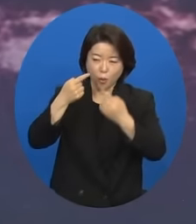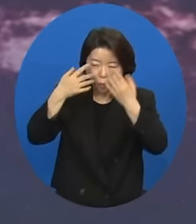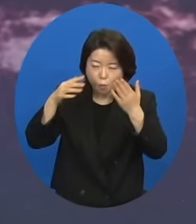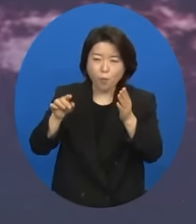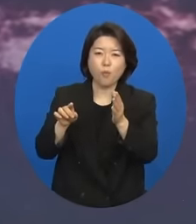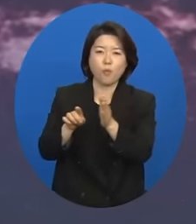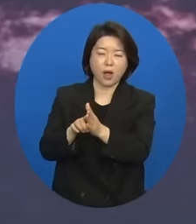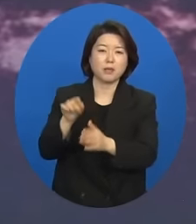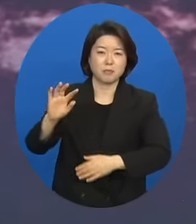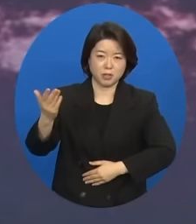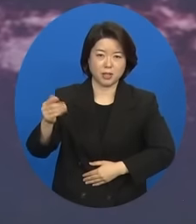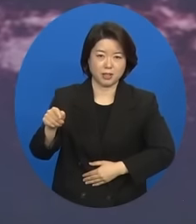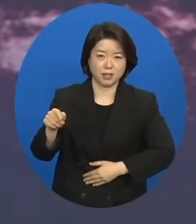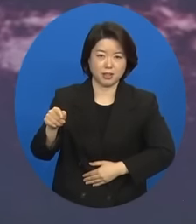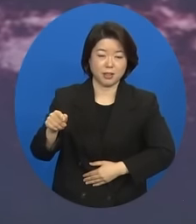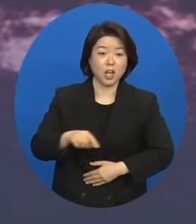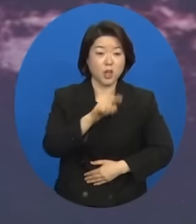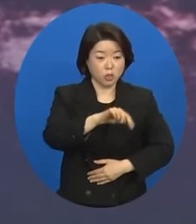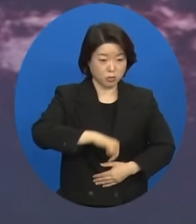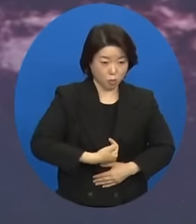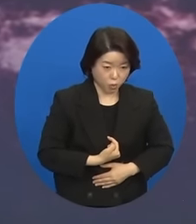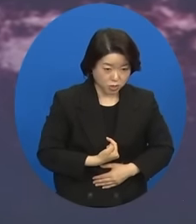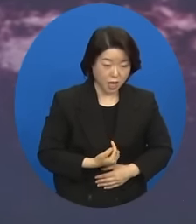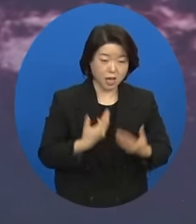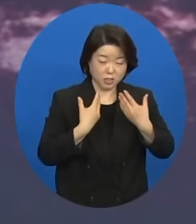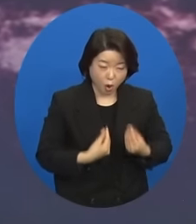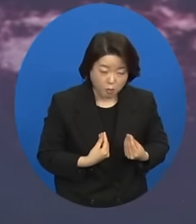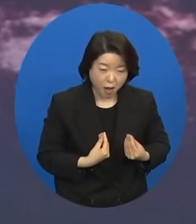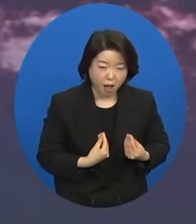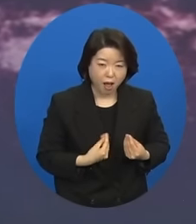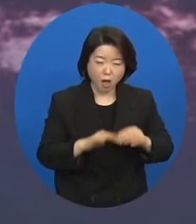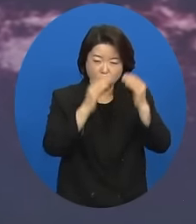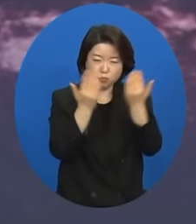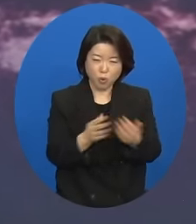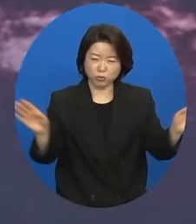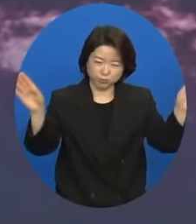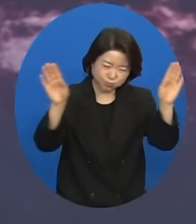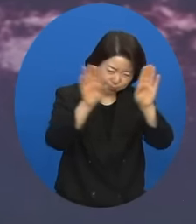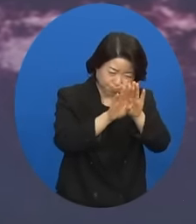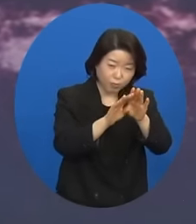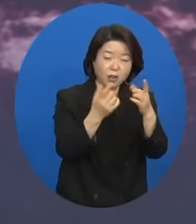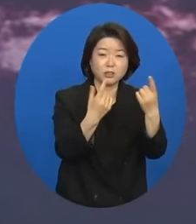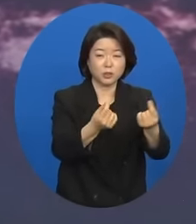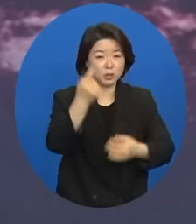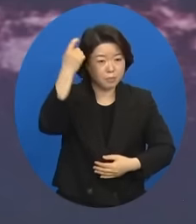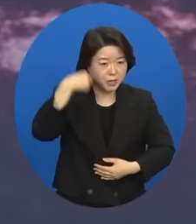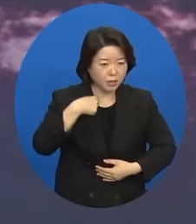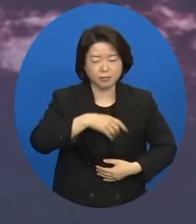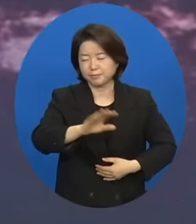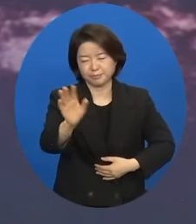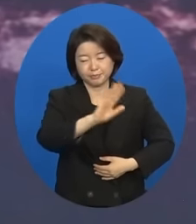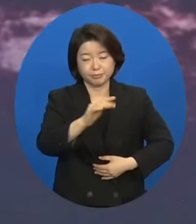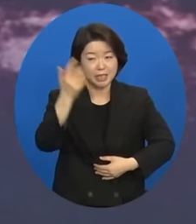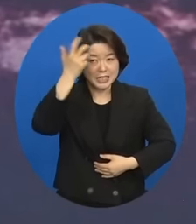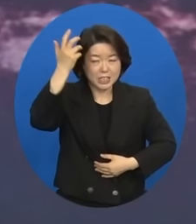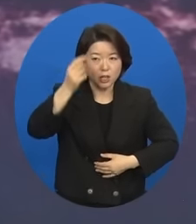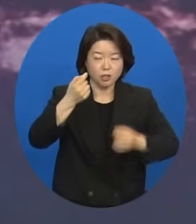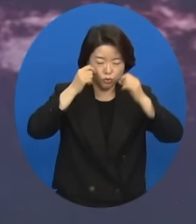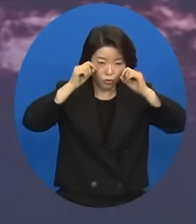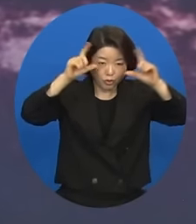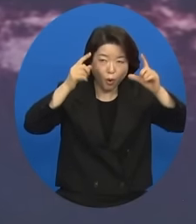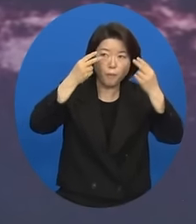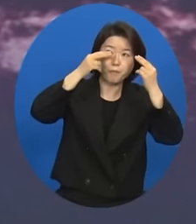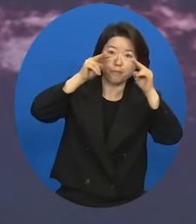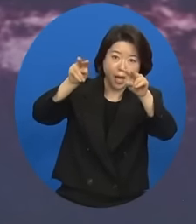거예요 너는 지금 혼자 있는 거 같고 절망인 거 같고 모든 문이 다쳐 있는 것 같지만 아니야 영의 눈을 떠서